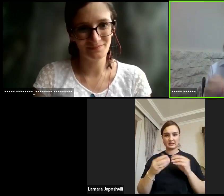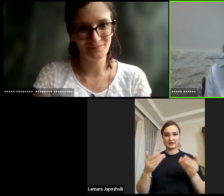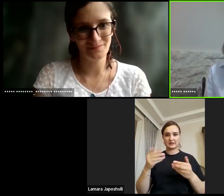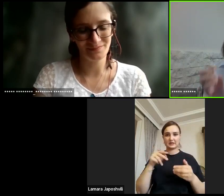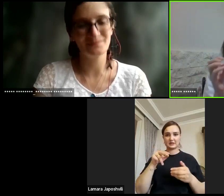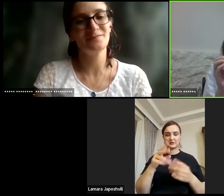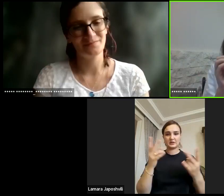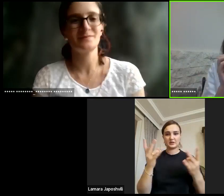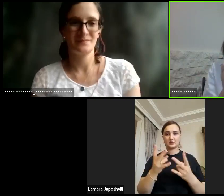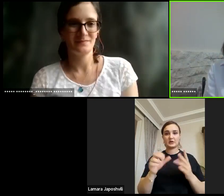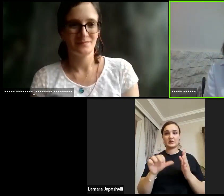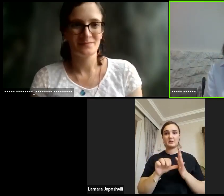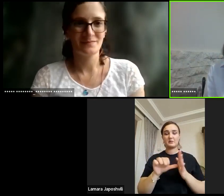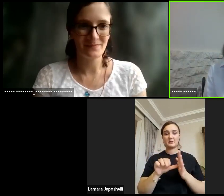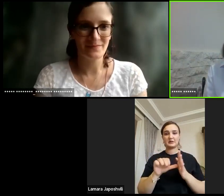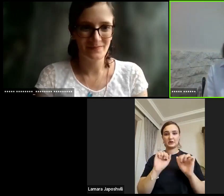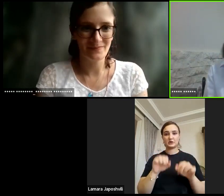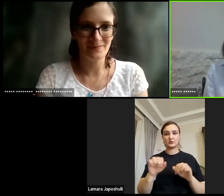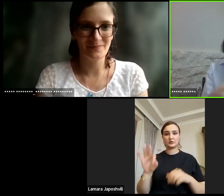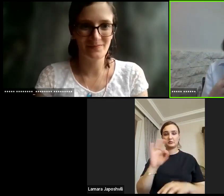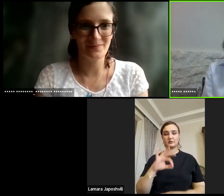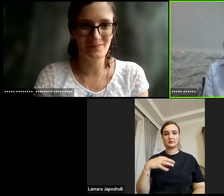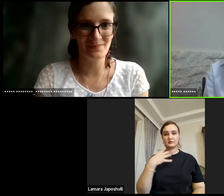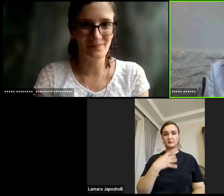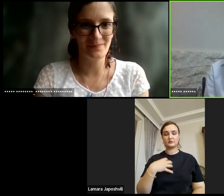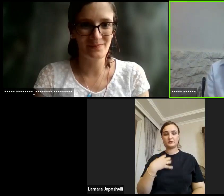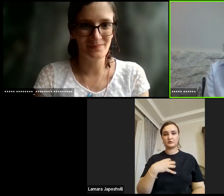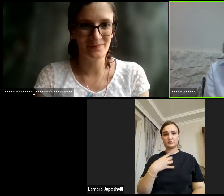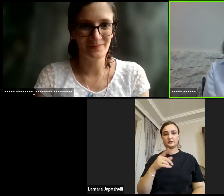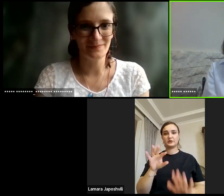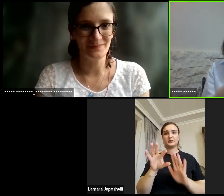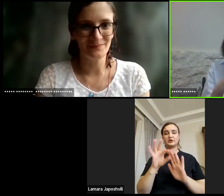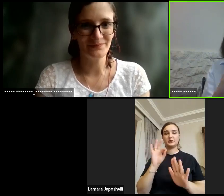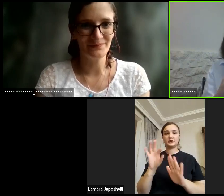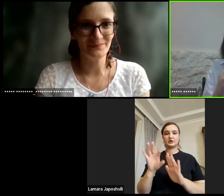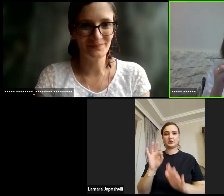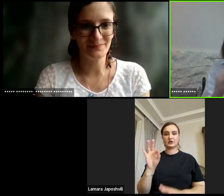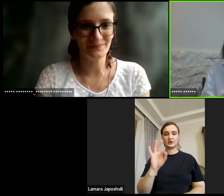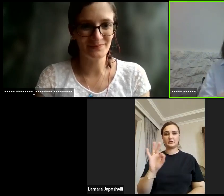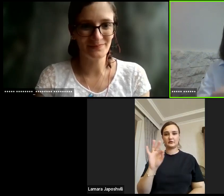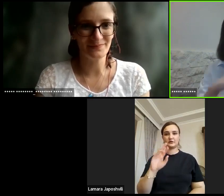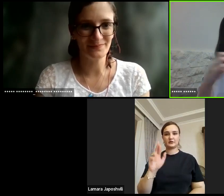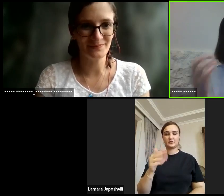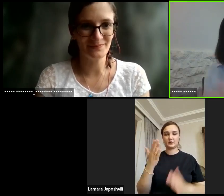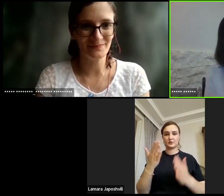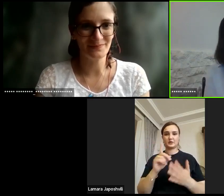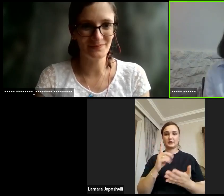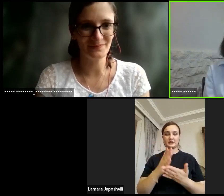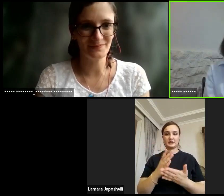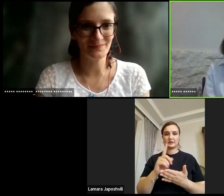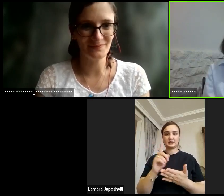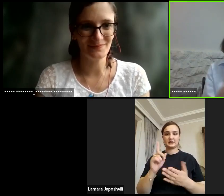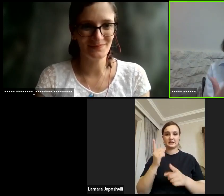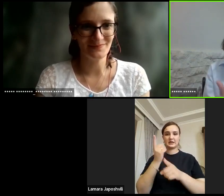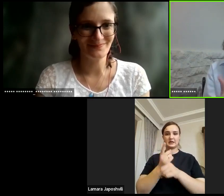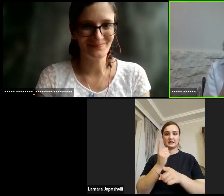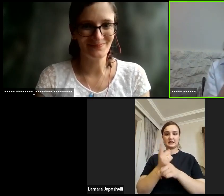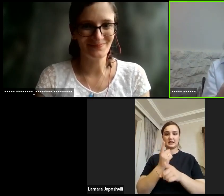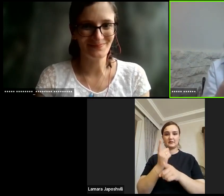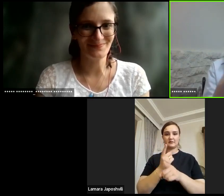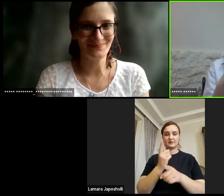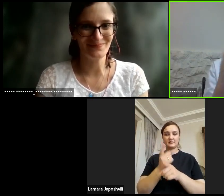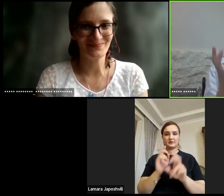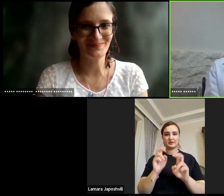დამხმარე საშუალებების მნიშვნელოვნებაზე, შერჩევაზე და თუ არის რაიმე აკრძალვები. იწება თქვი,